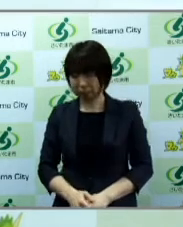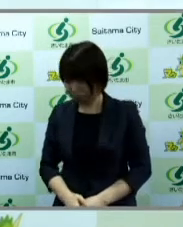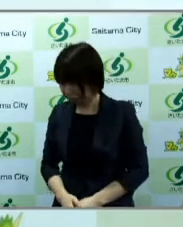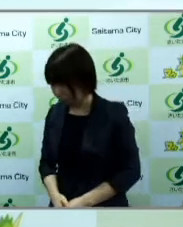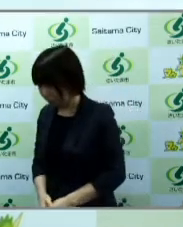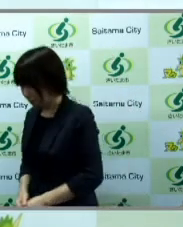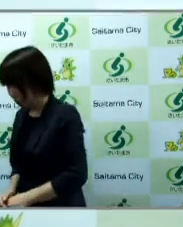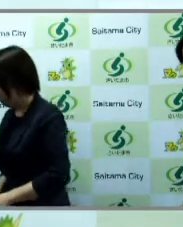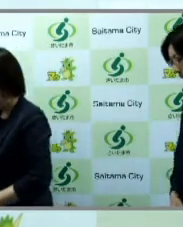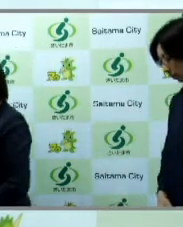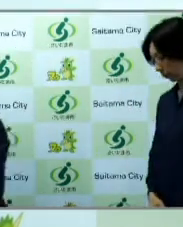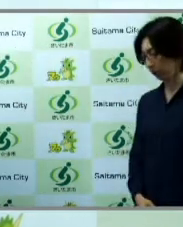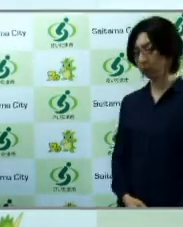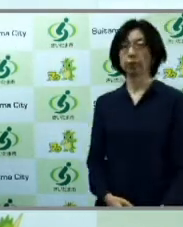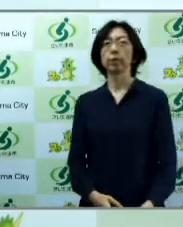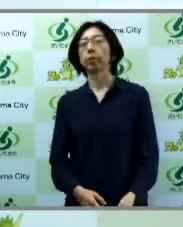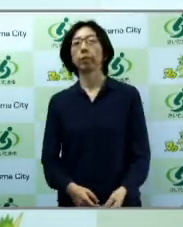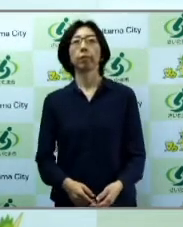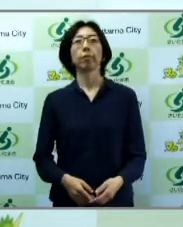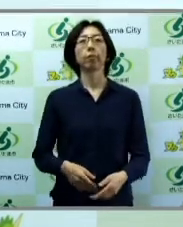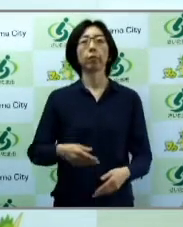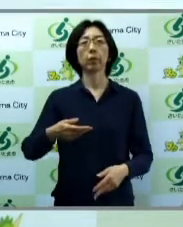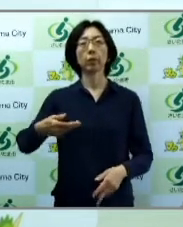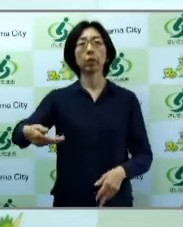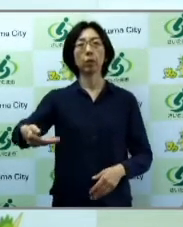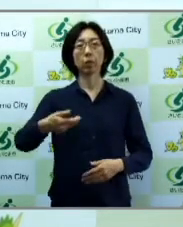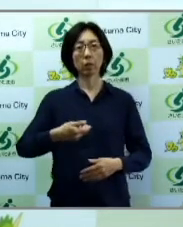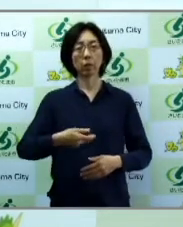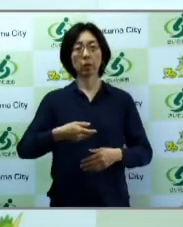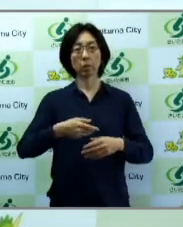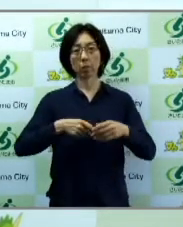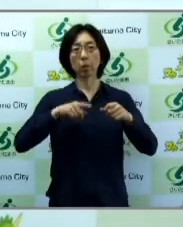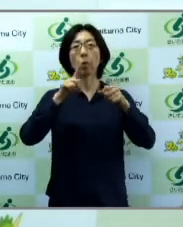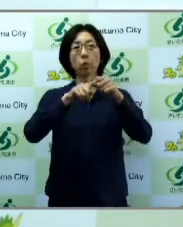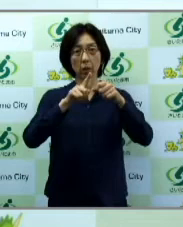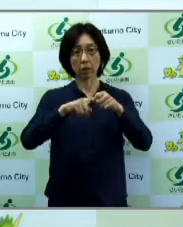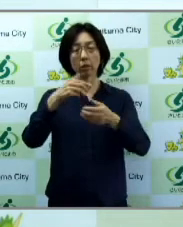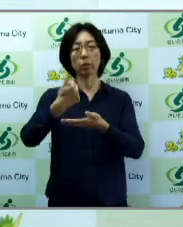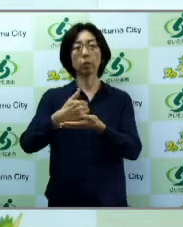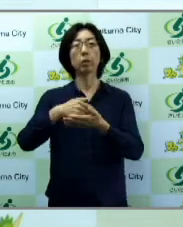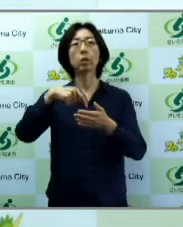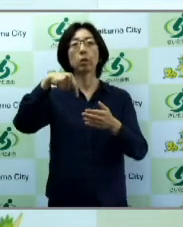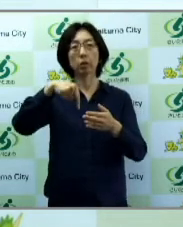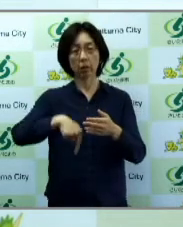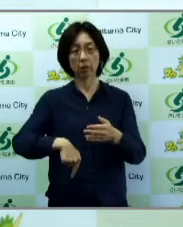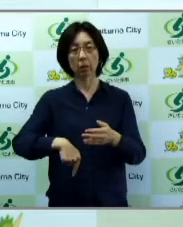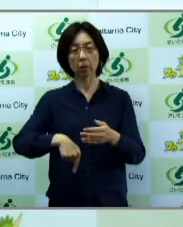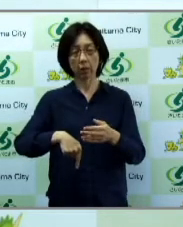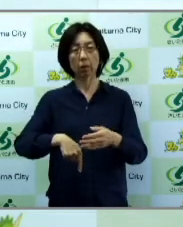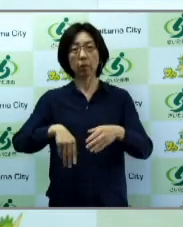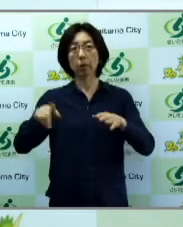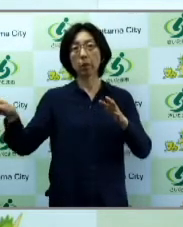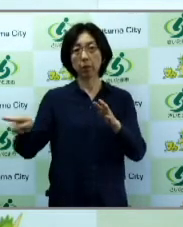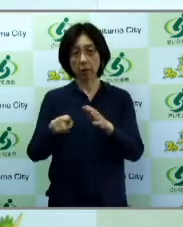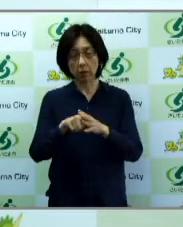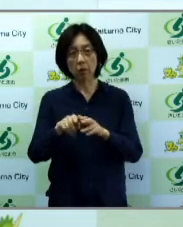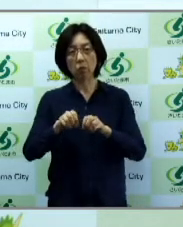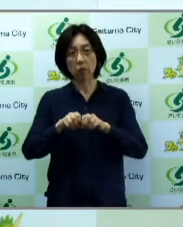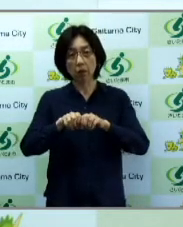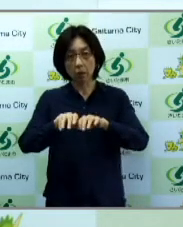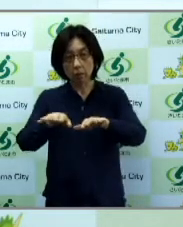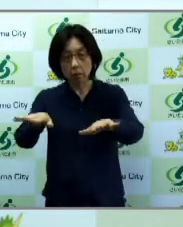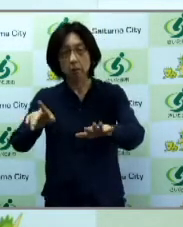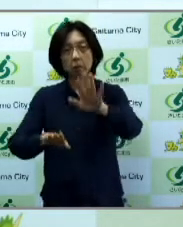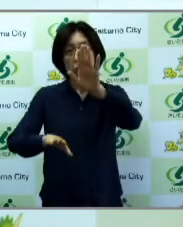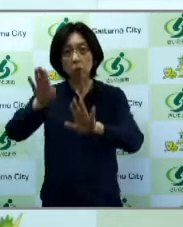先ほどとその目的のところで、あの第一波でどういったその対策の立案が足らなかったというふうに考えていら